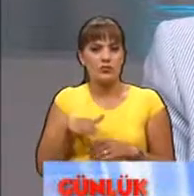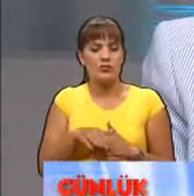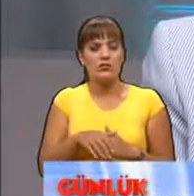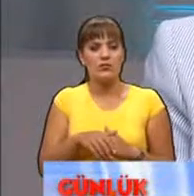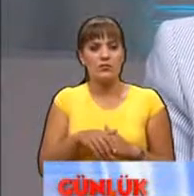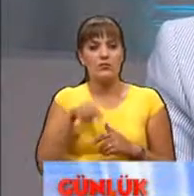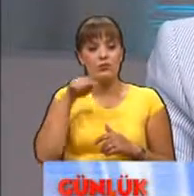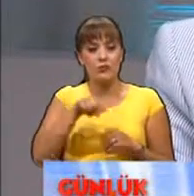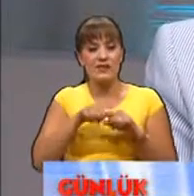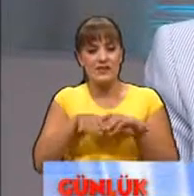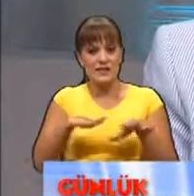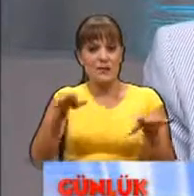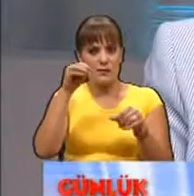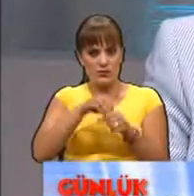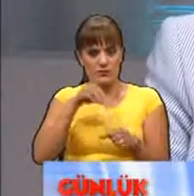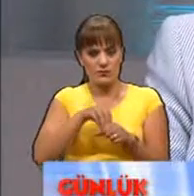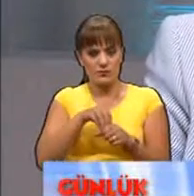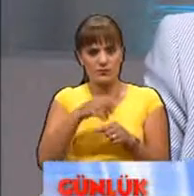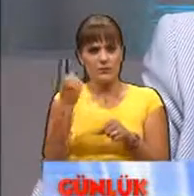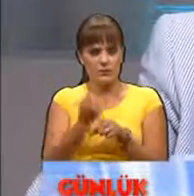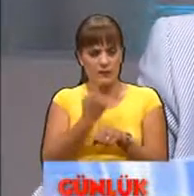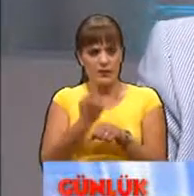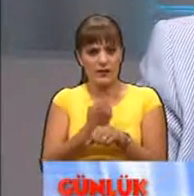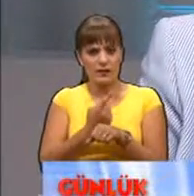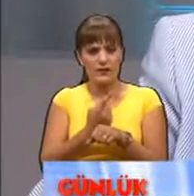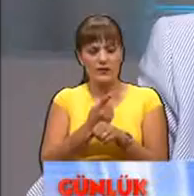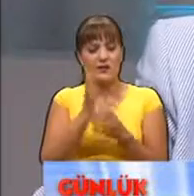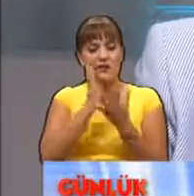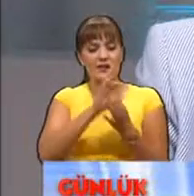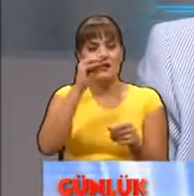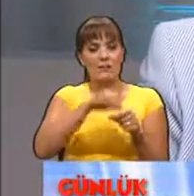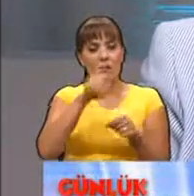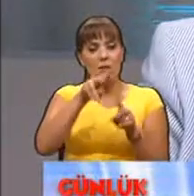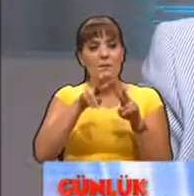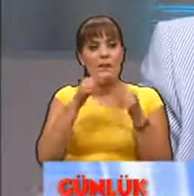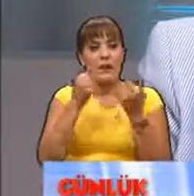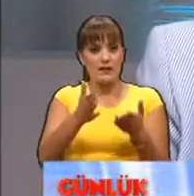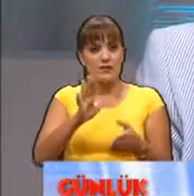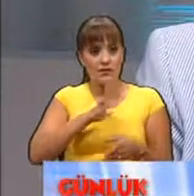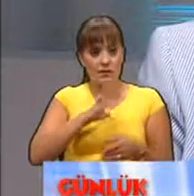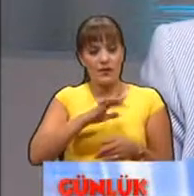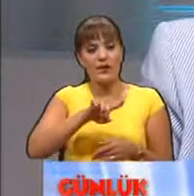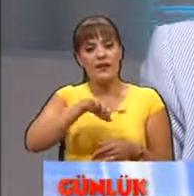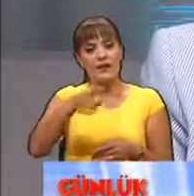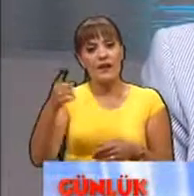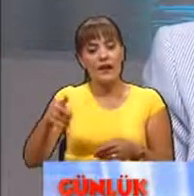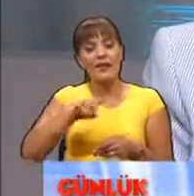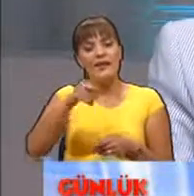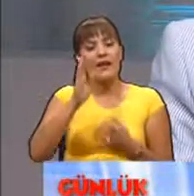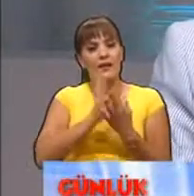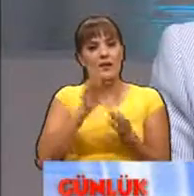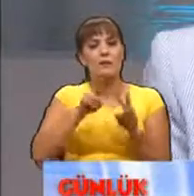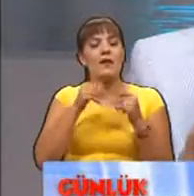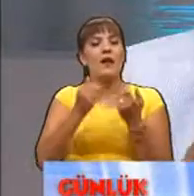Hı. Bu sistem içerisinde bir zümre içerisinde bir mirasçı varken diğerleri, diğer